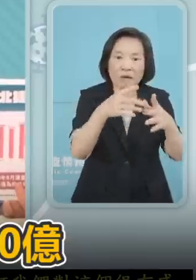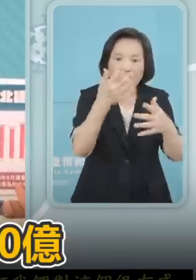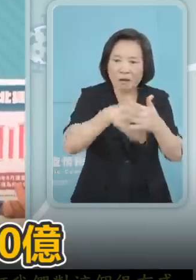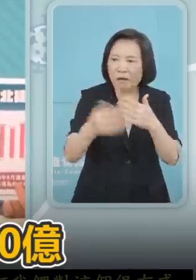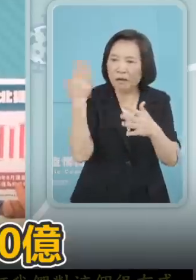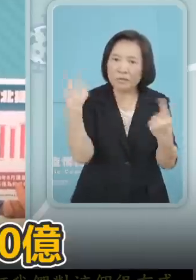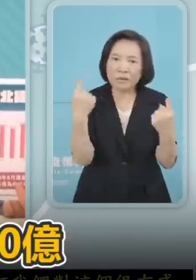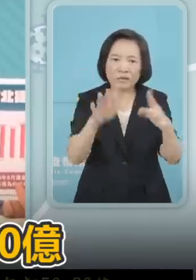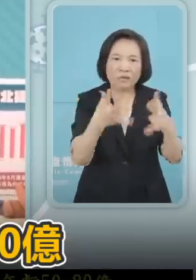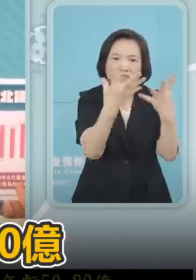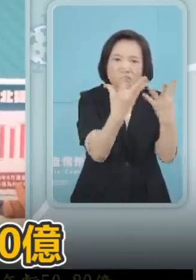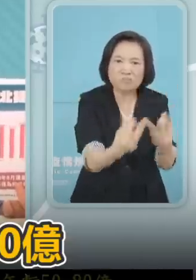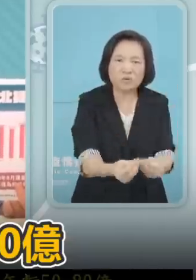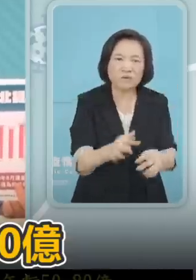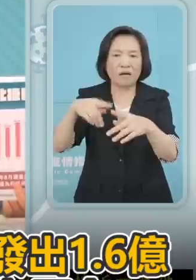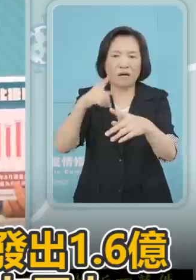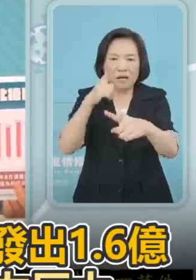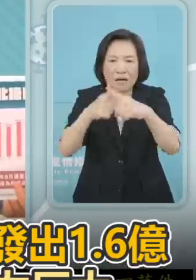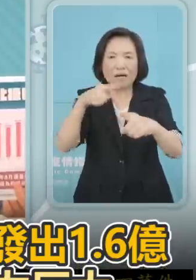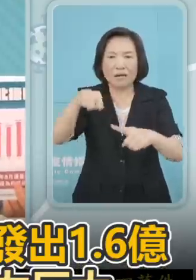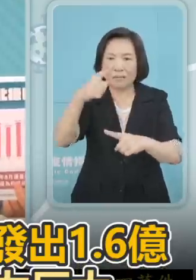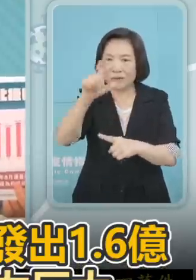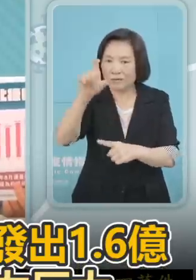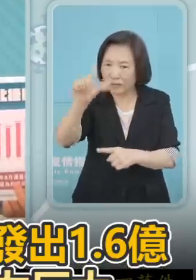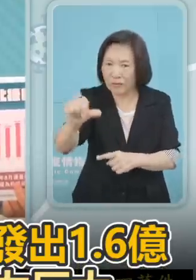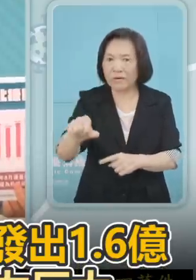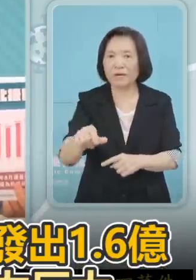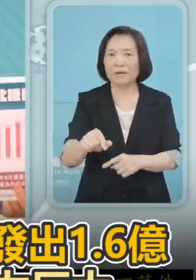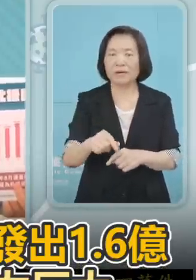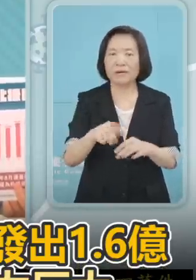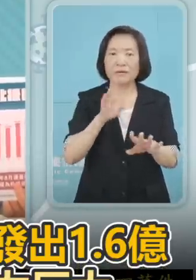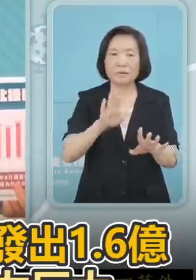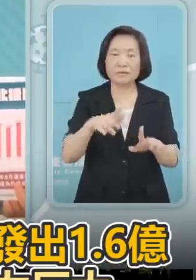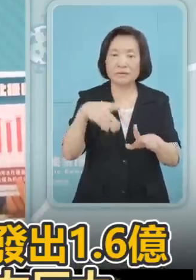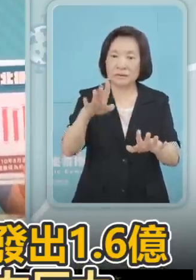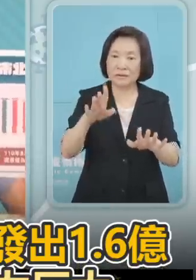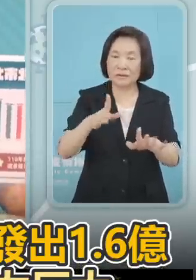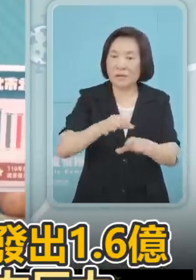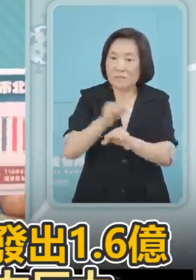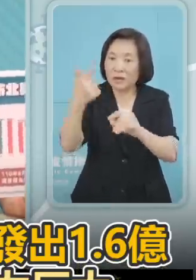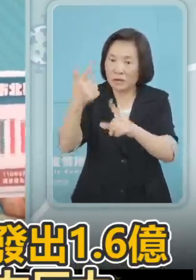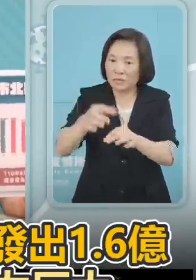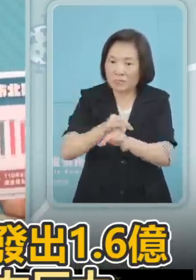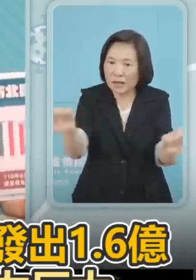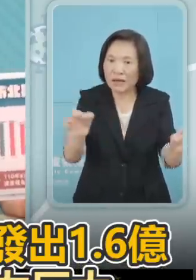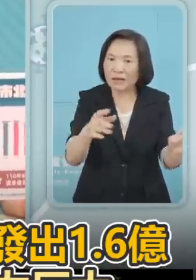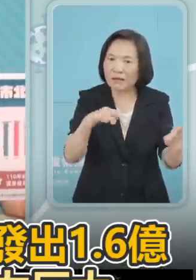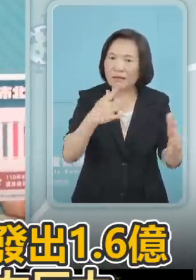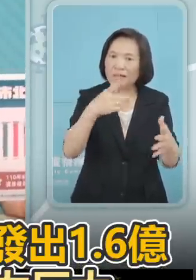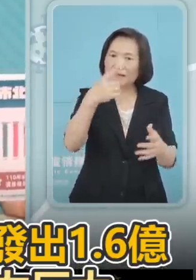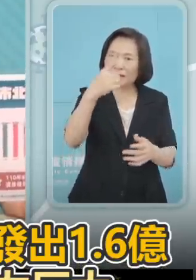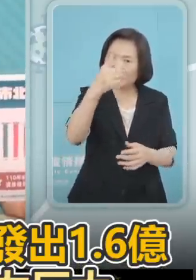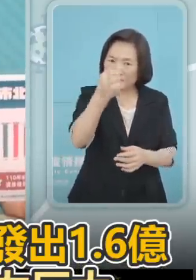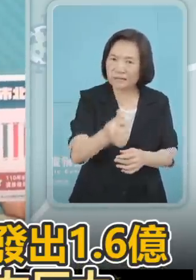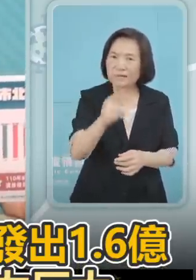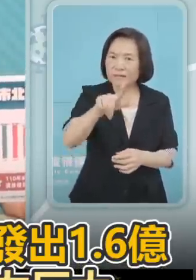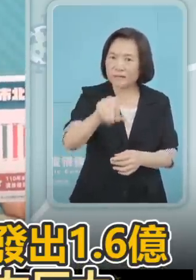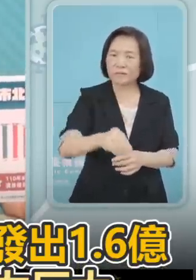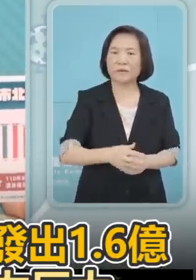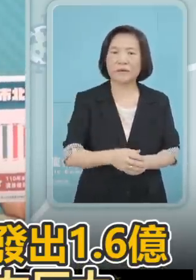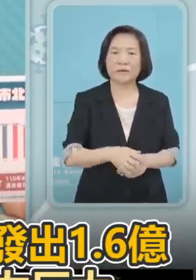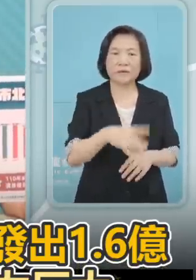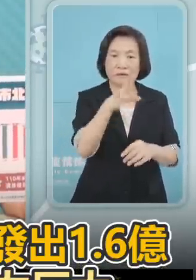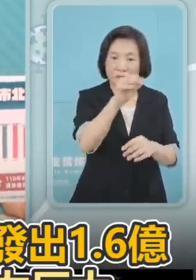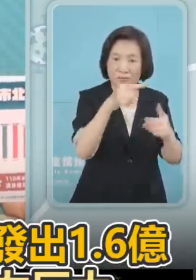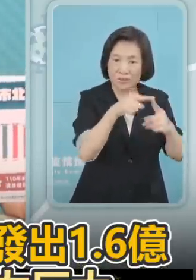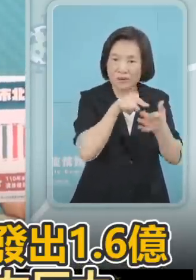1/4到2/2而已嘛，到现在为止还只有在1/2啊。六月我们那个紧急救助金花了1.6亿啊，所以将近40万人申请哦，然后